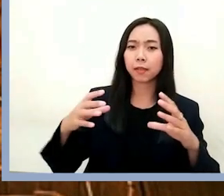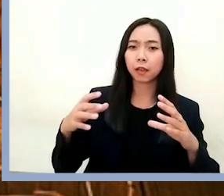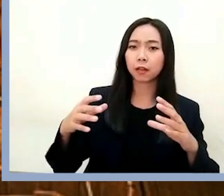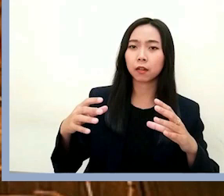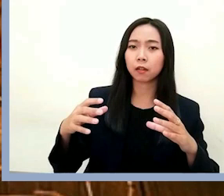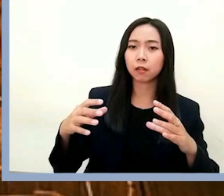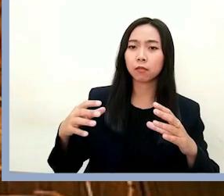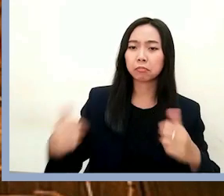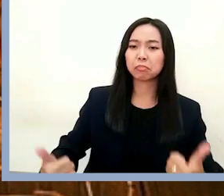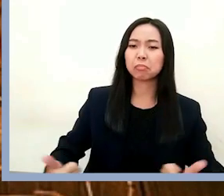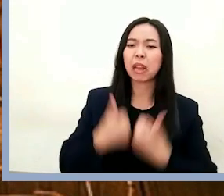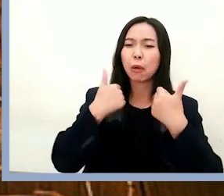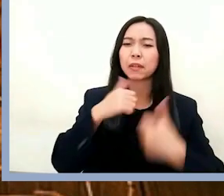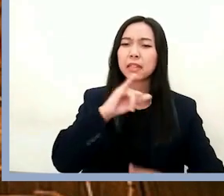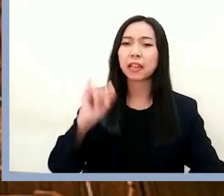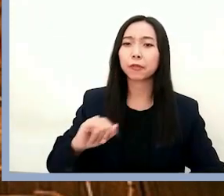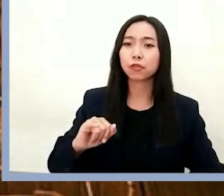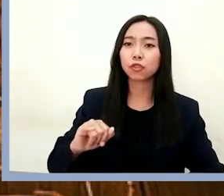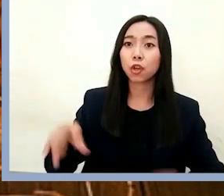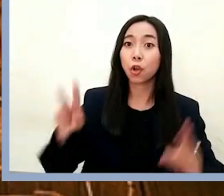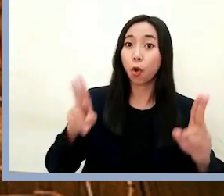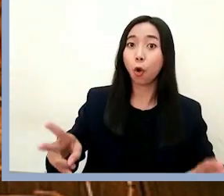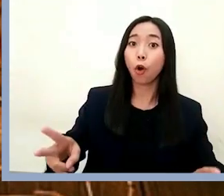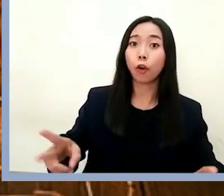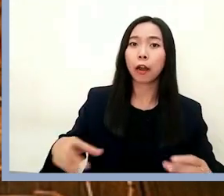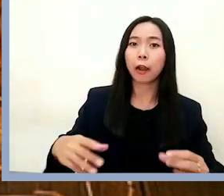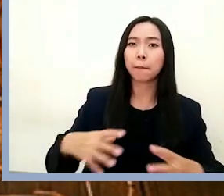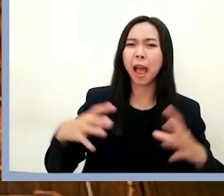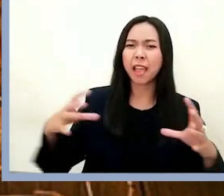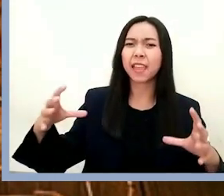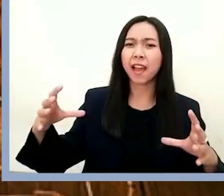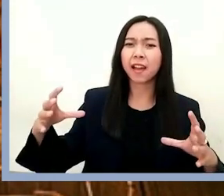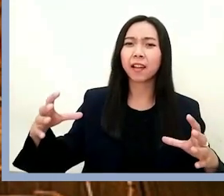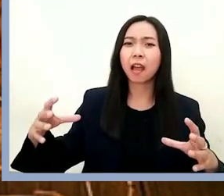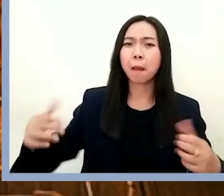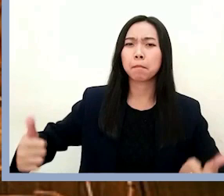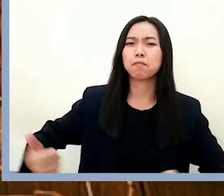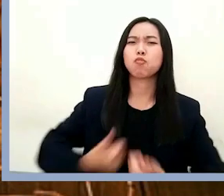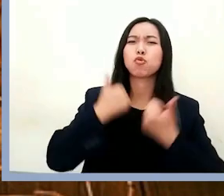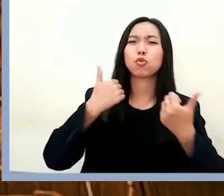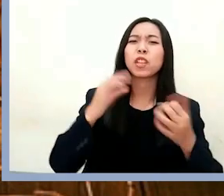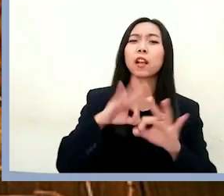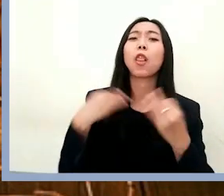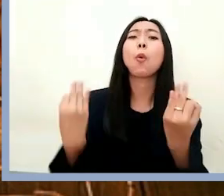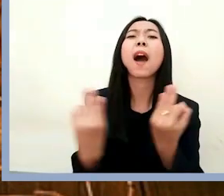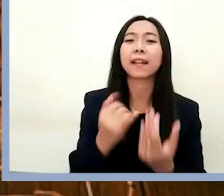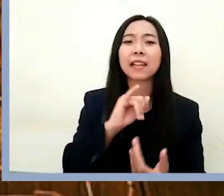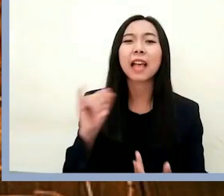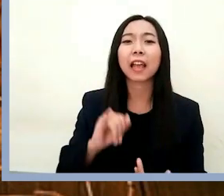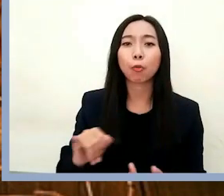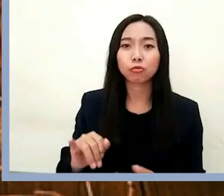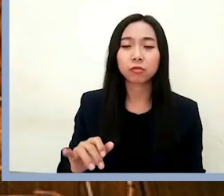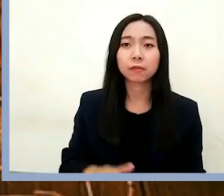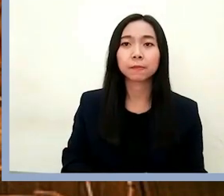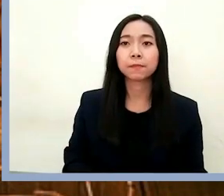sesungguhnya mereka juga sedang menyerang keluarganya kita tahu saudara-saudara apalagi